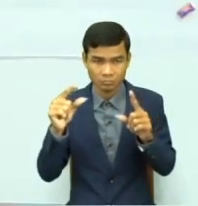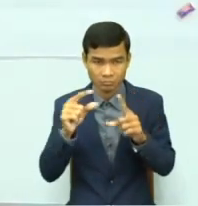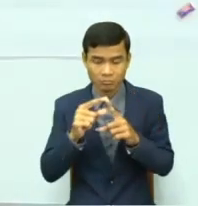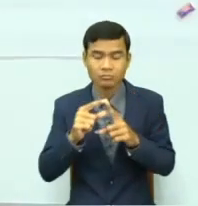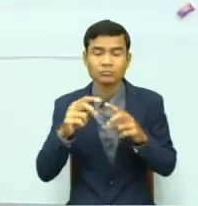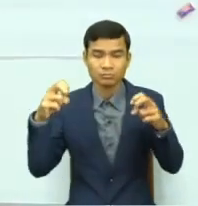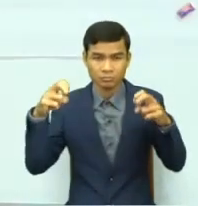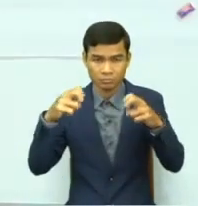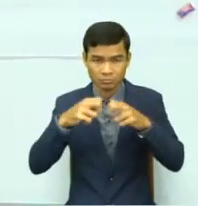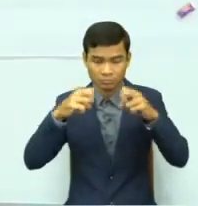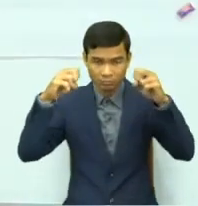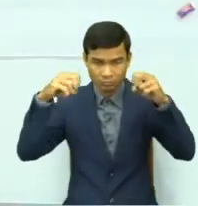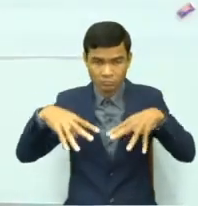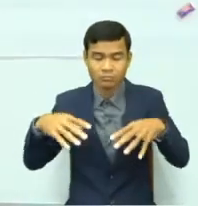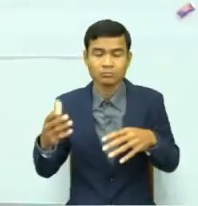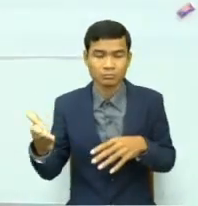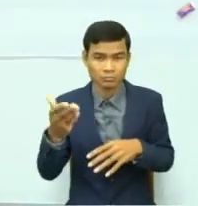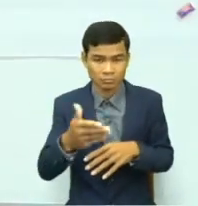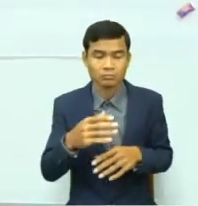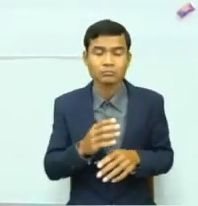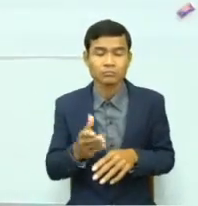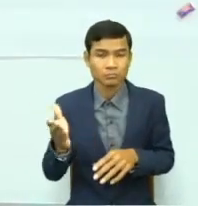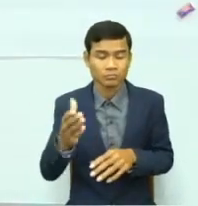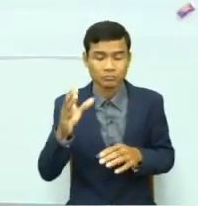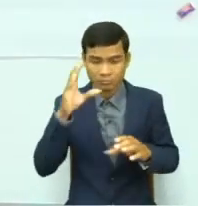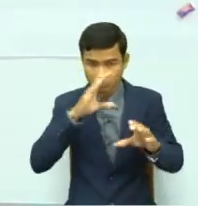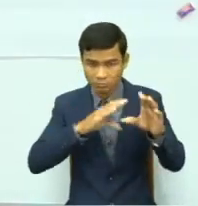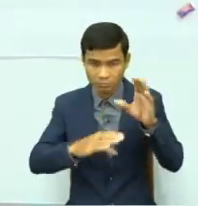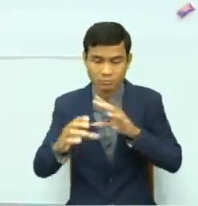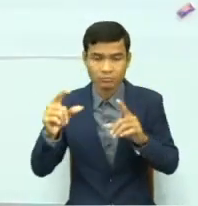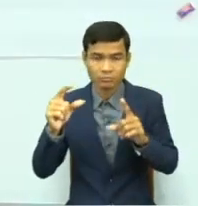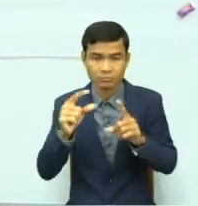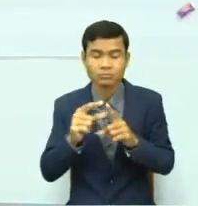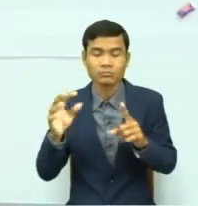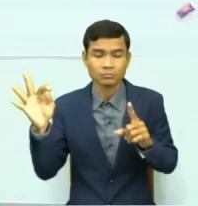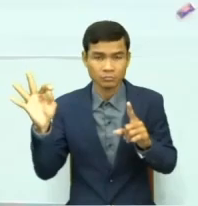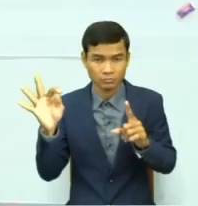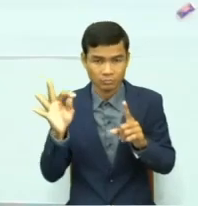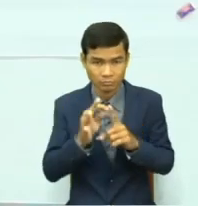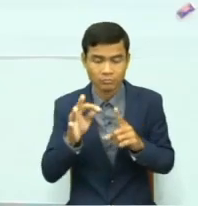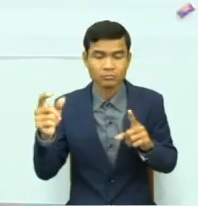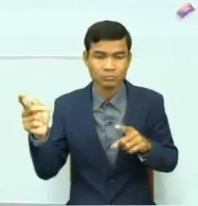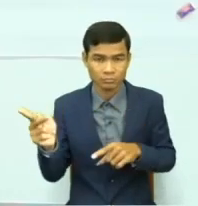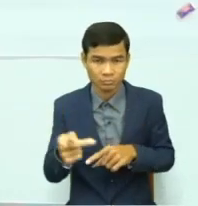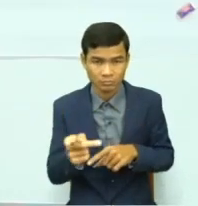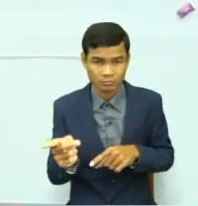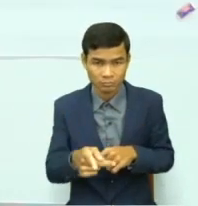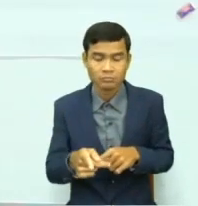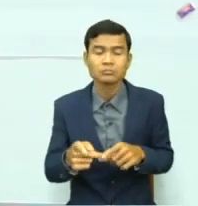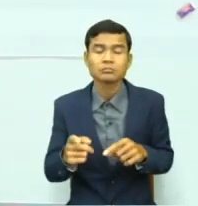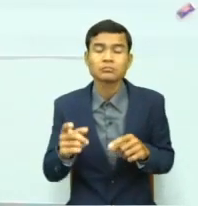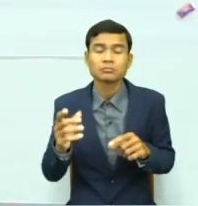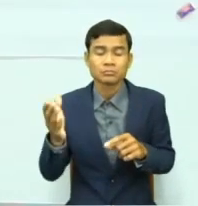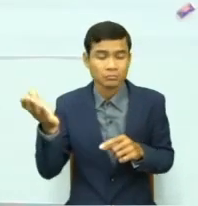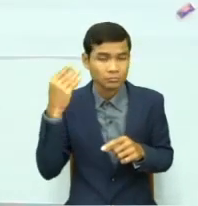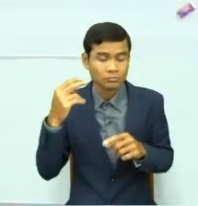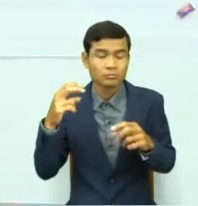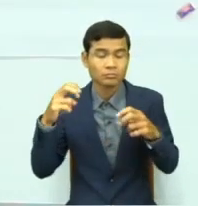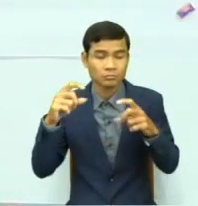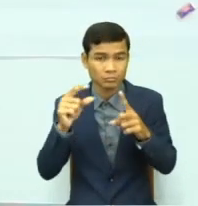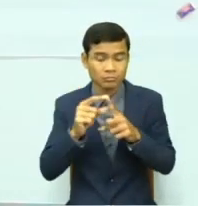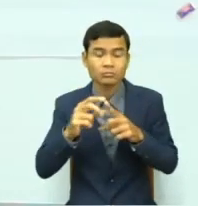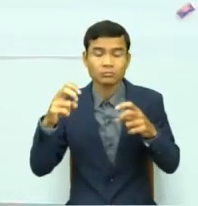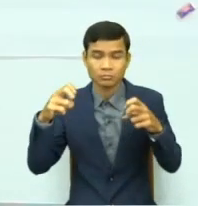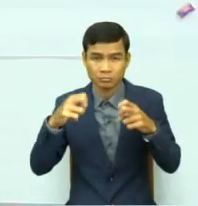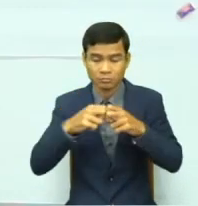bị ạ kích sạ nì nà con. Chà chắc con nâng ạ khá nế con bàm sạc xa bị ạ kích sạ nì. Chà bì mì xa mênh máu rùi hai nà